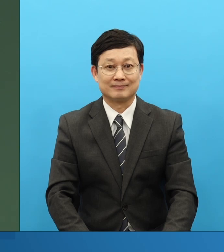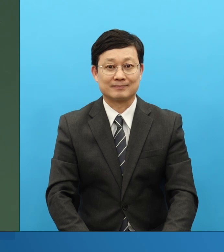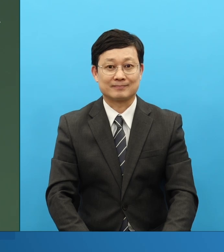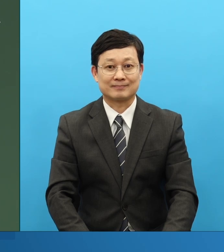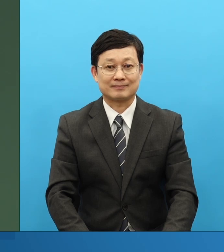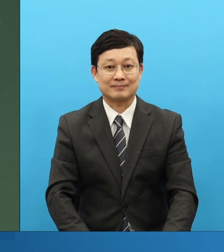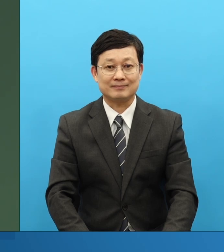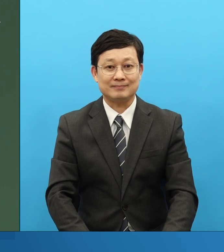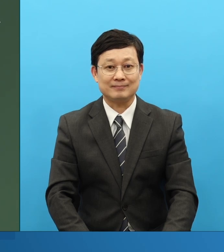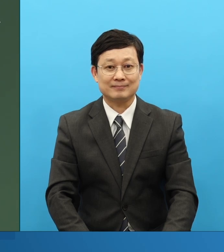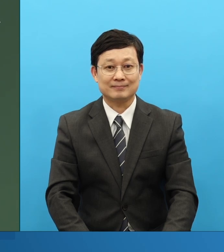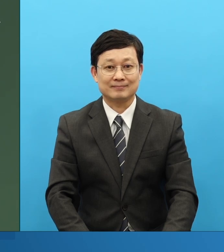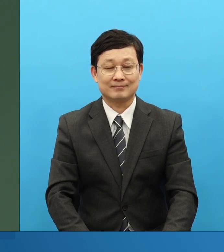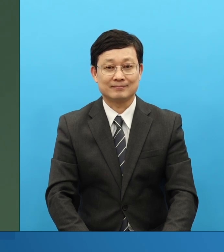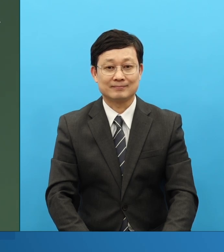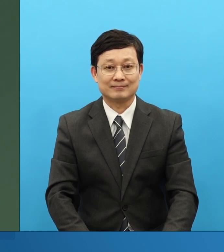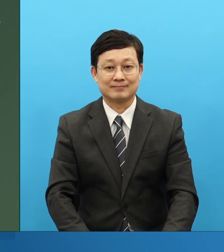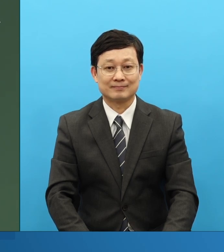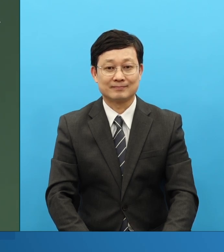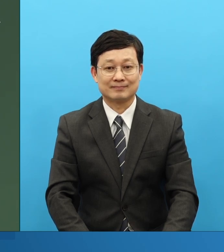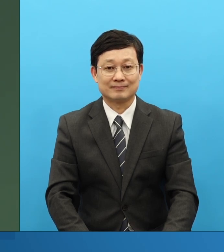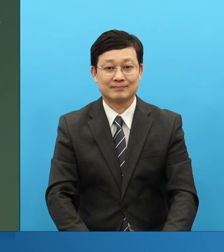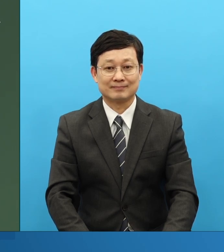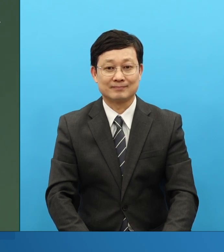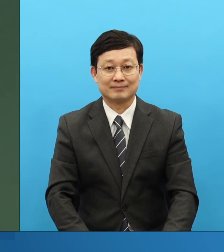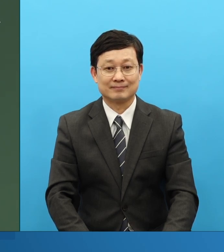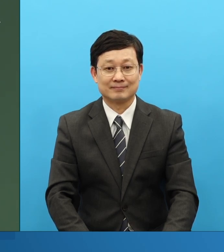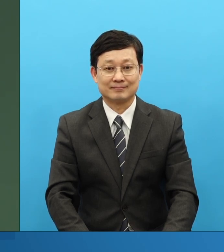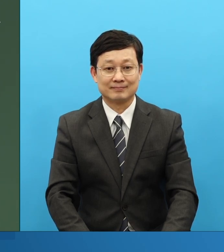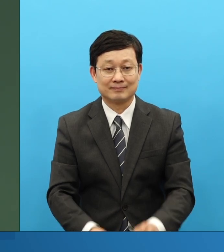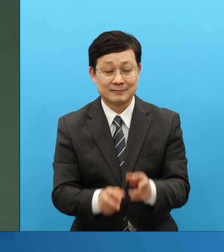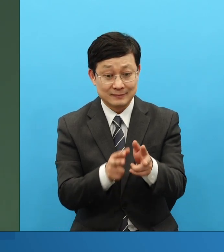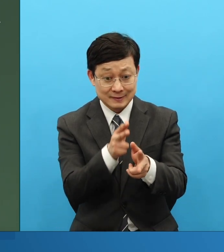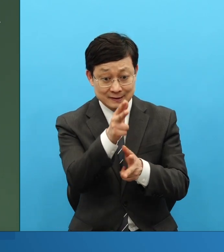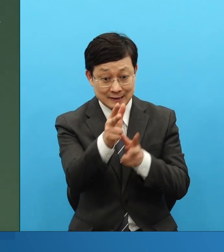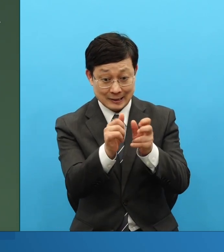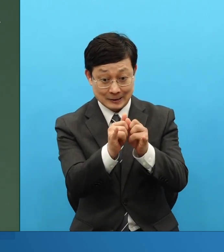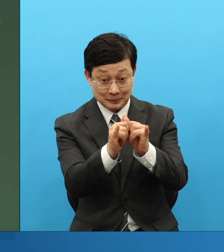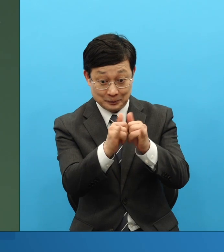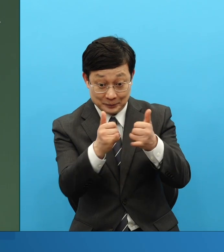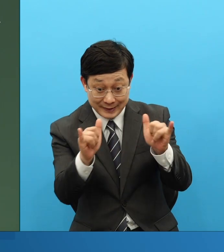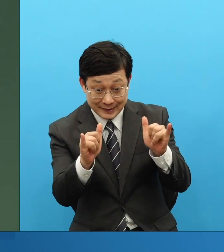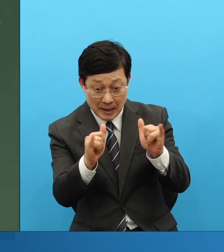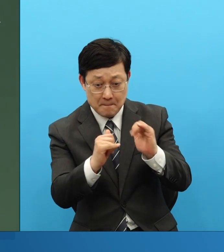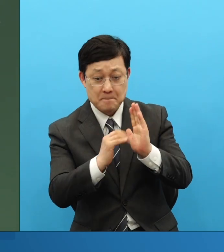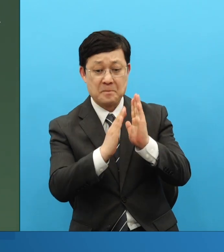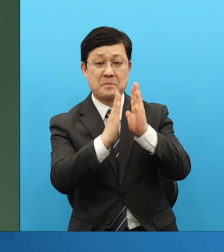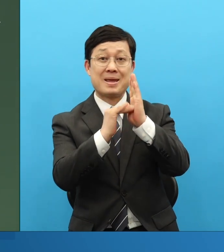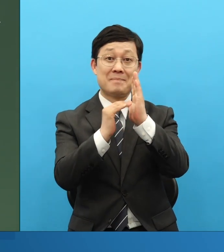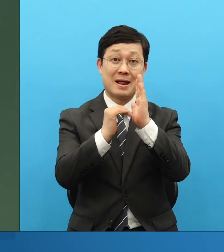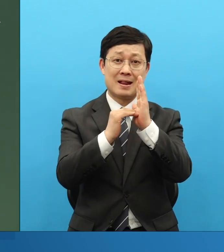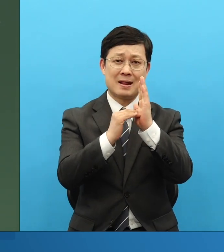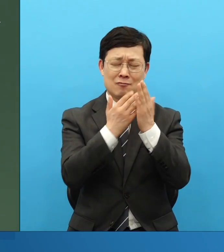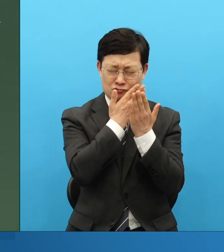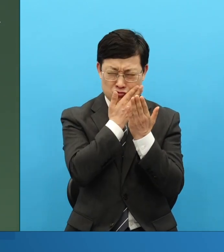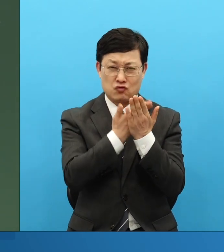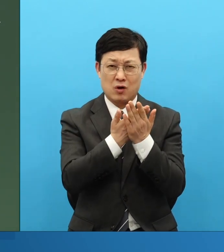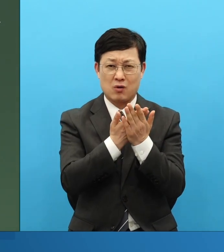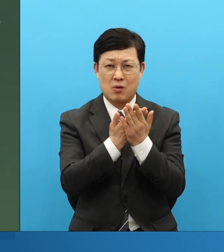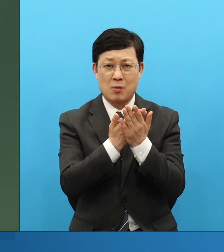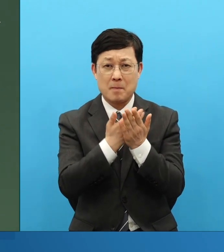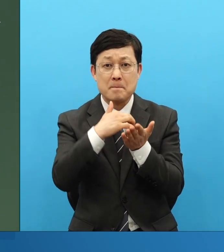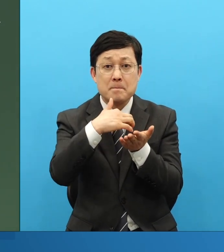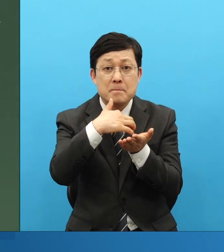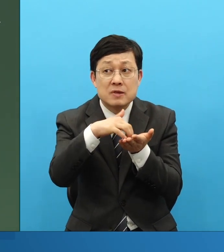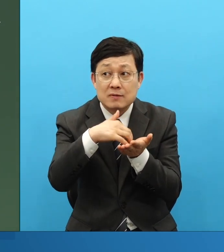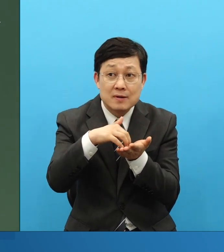이 부분에 굉장히 중요한 부분 비밀 10가지가 있습니다. But there are 10 very important mysteries regarding the secret of the